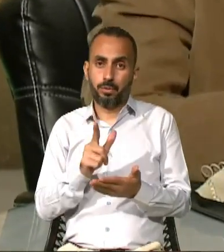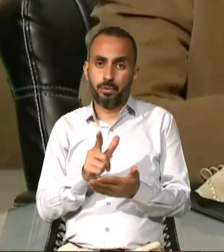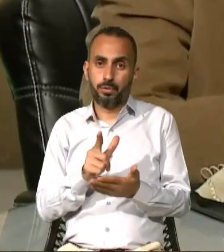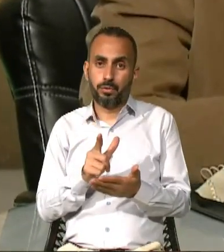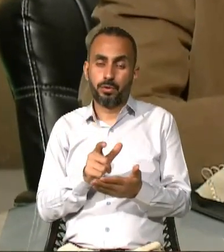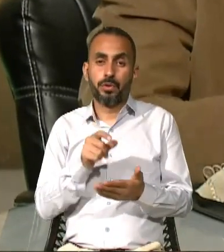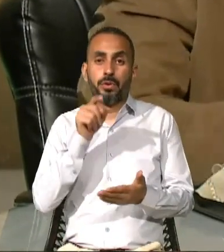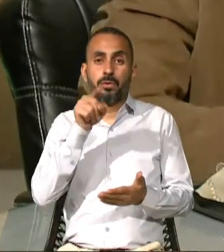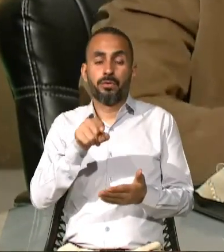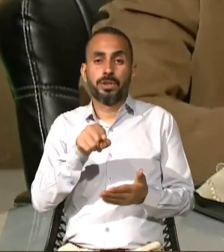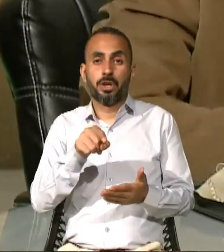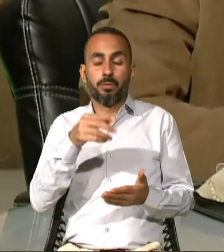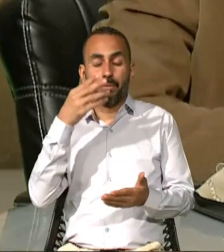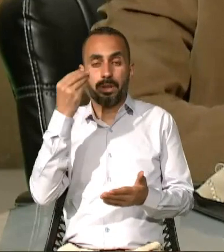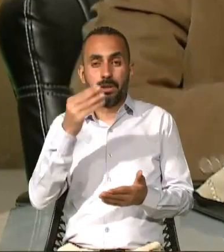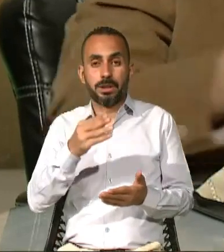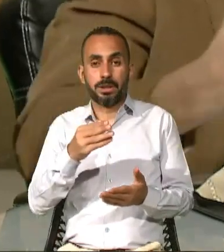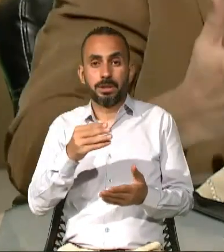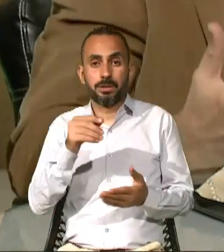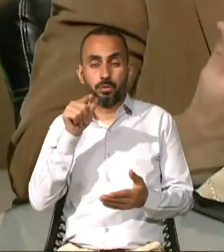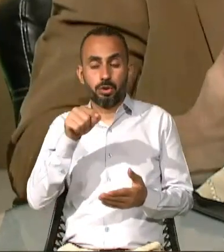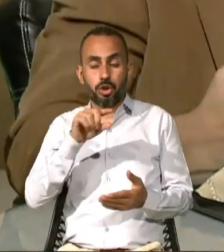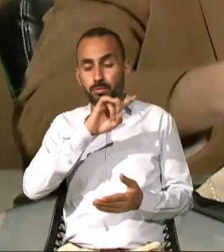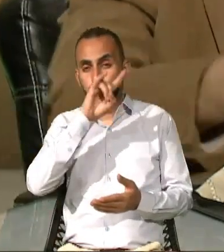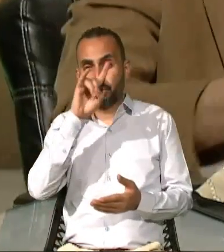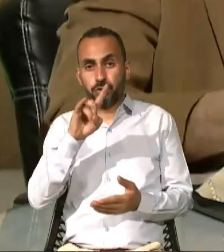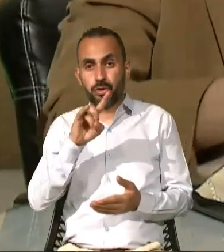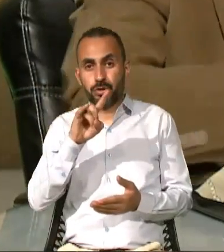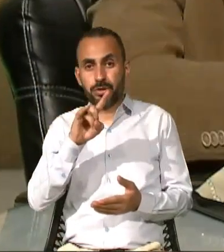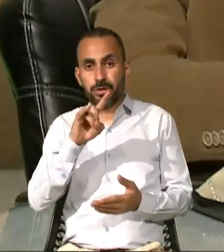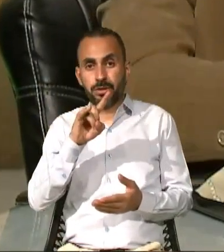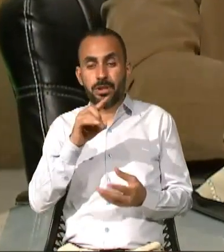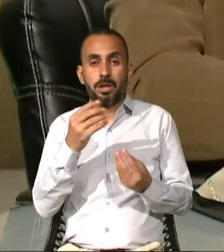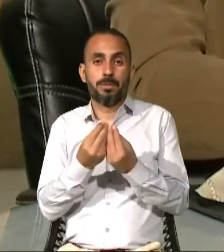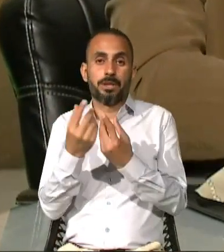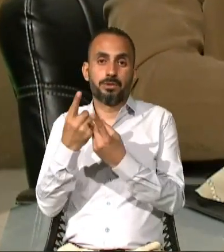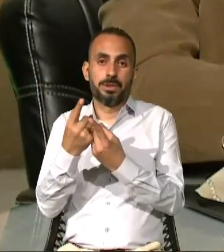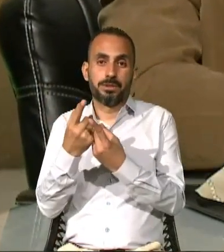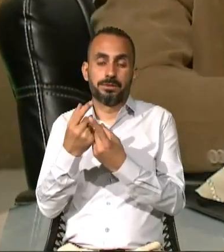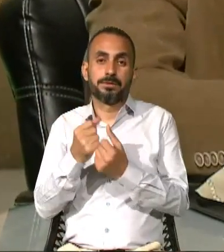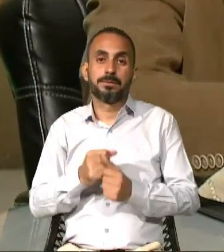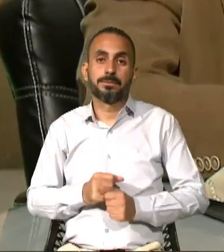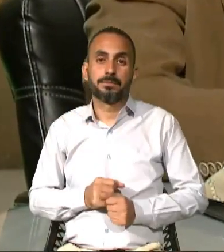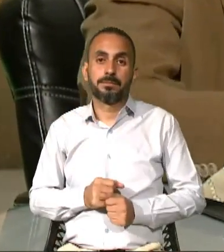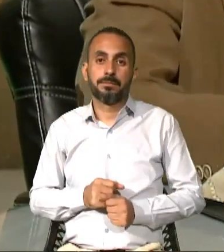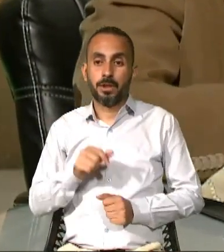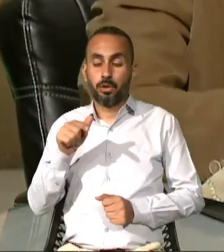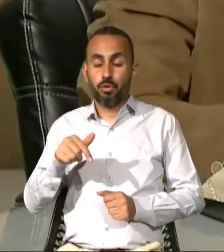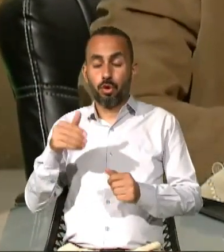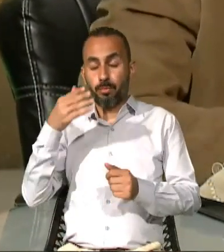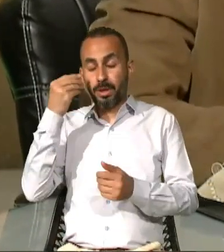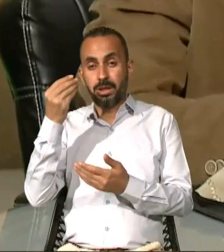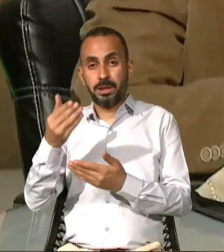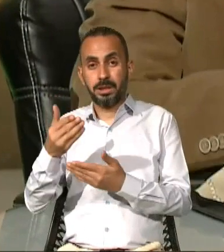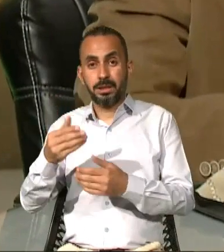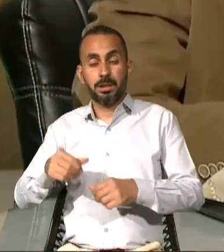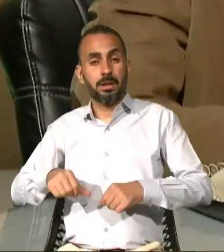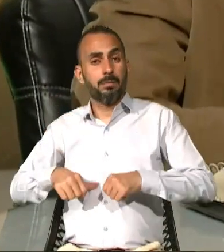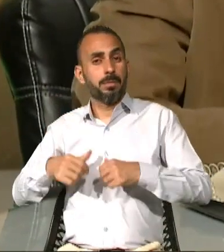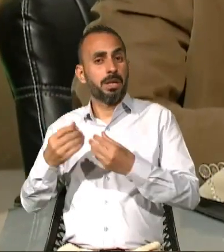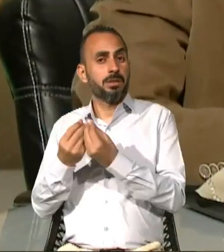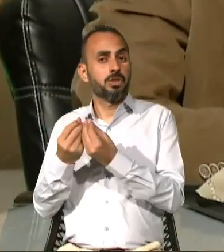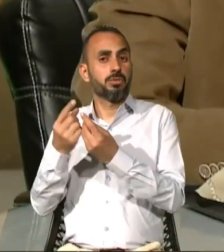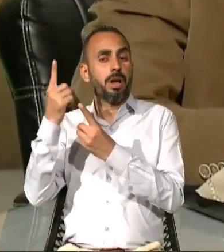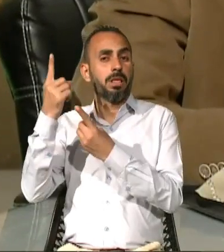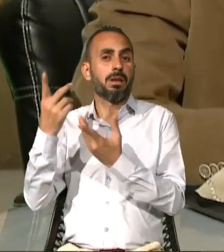وفي يوم الشر اعتبر. في يوم الخير ابقى بخير واستمتع بالحياه وقضيها بروعه. تقصد ده انا شايفه